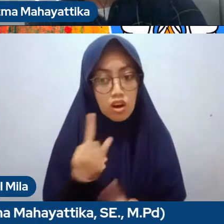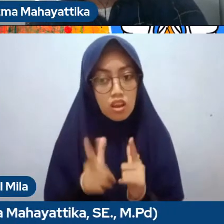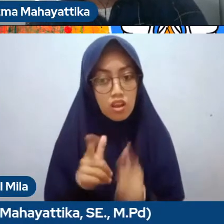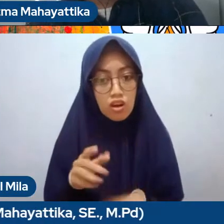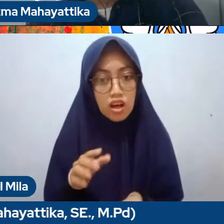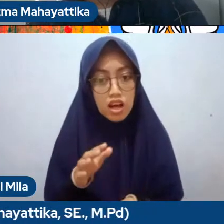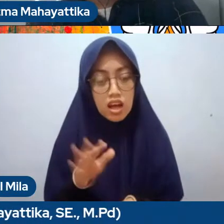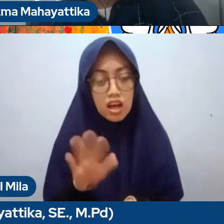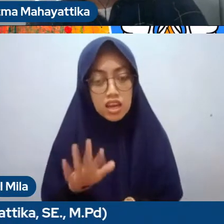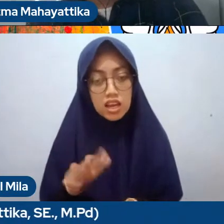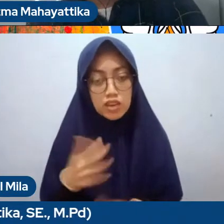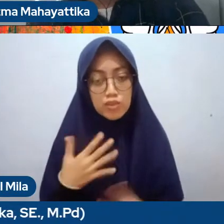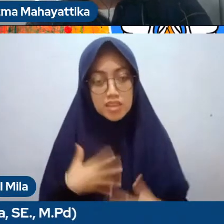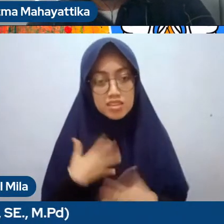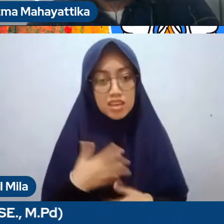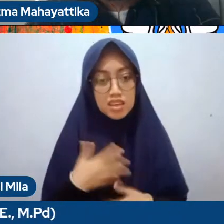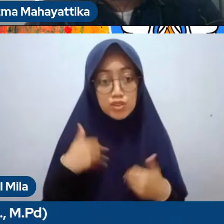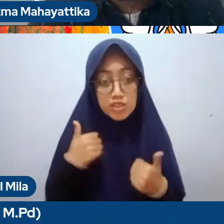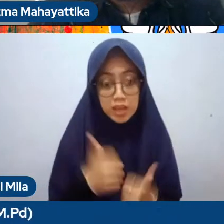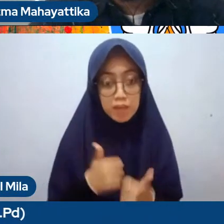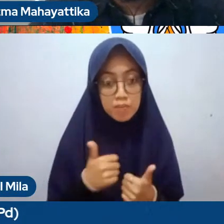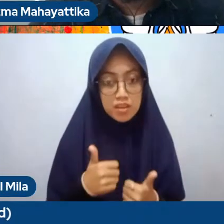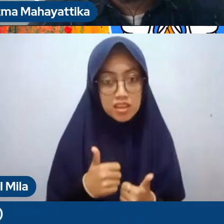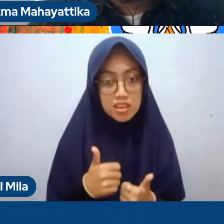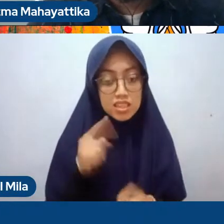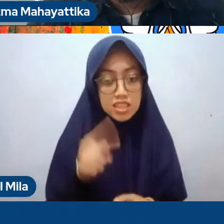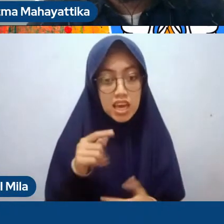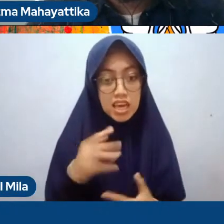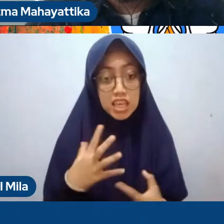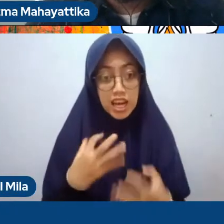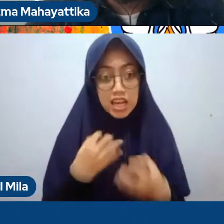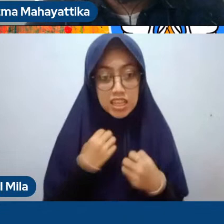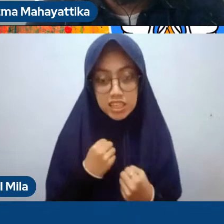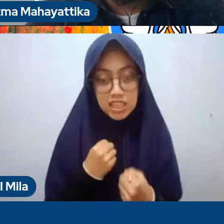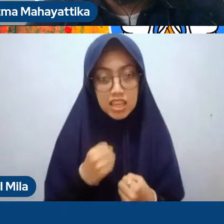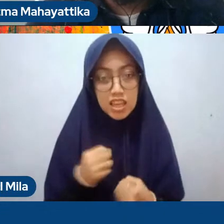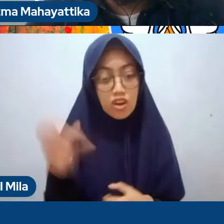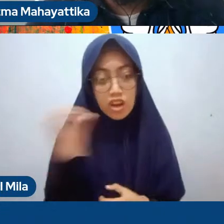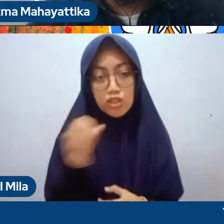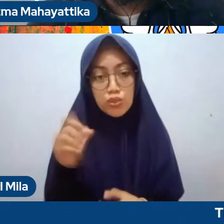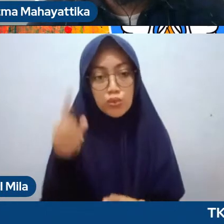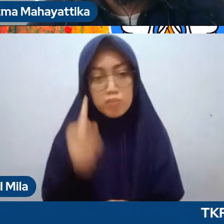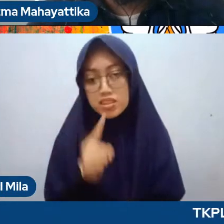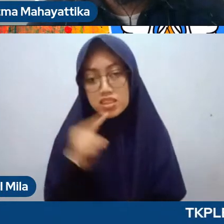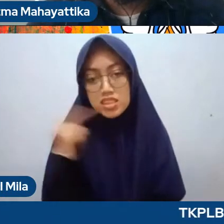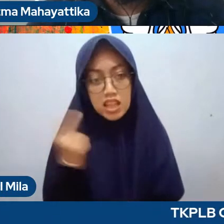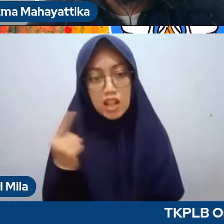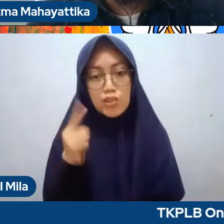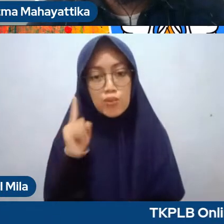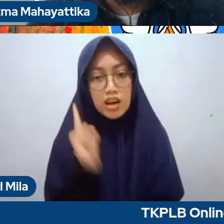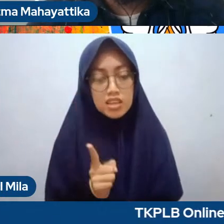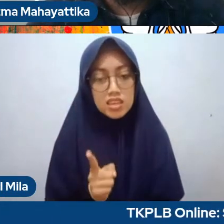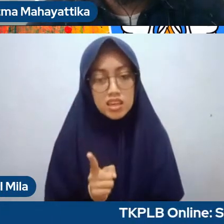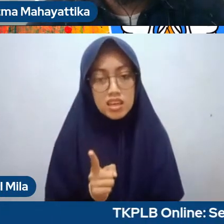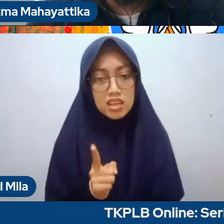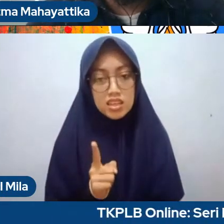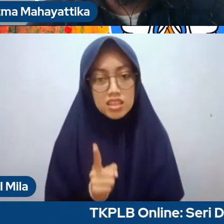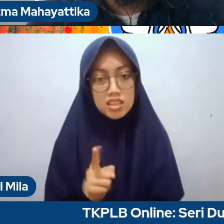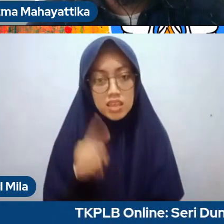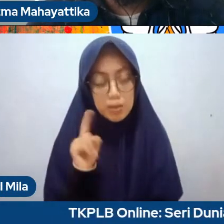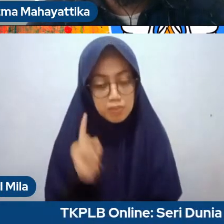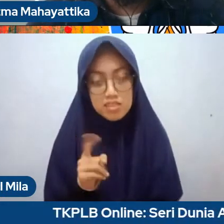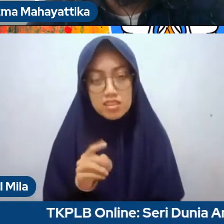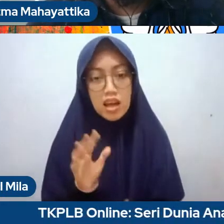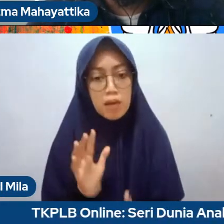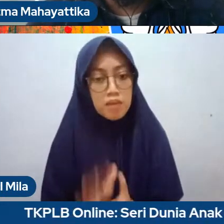secure, aman, dia itu merasa yakin gitu kan. Orang tua itu akan selalu ada ketika dia dibutuhkan. Jadi dia aman. Sementara